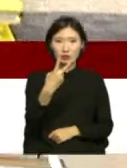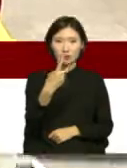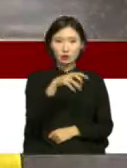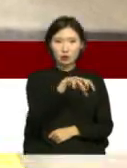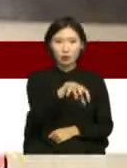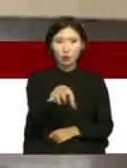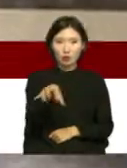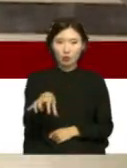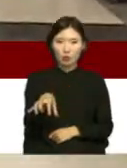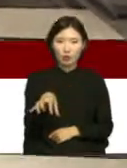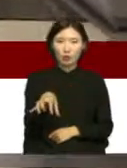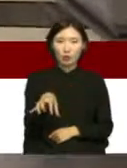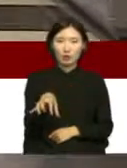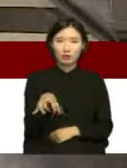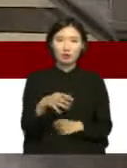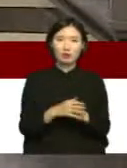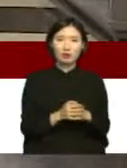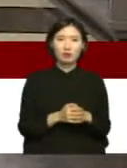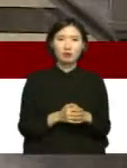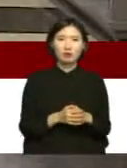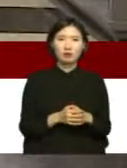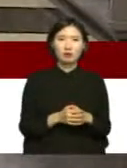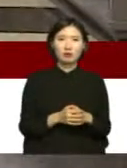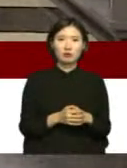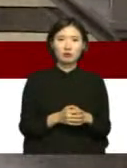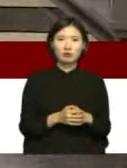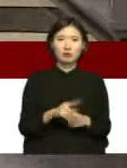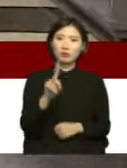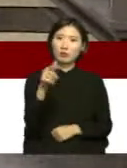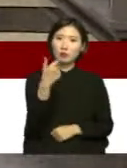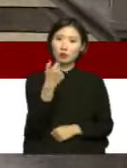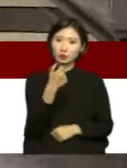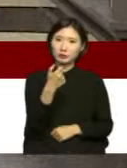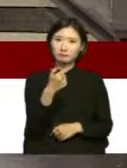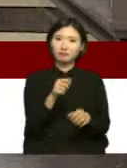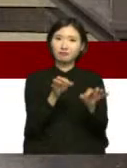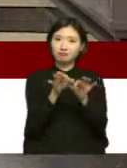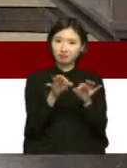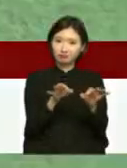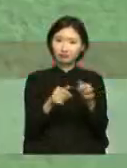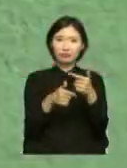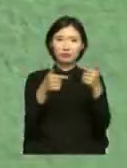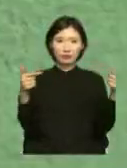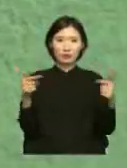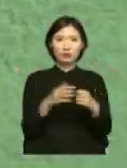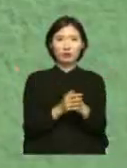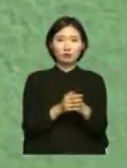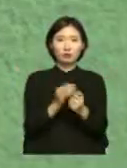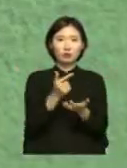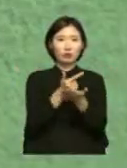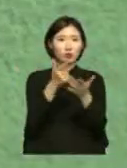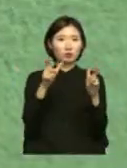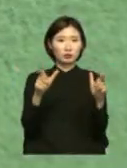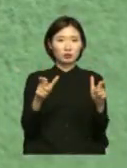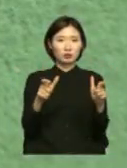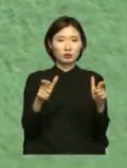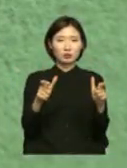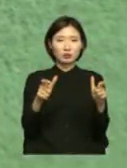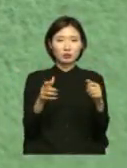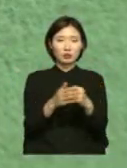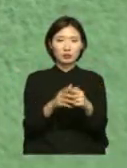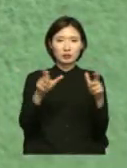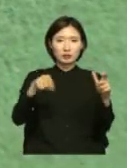272개소 정도로 지금 한 150개 개소 정도 늘었고요. 노원구는 지역 화폐